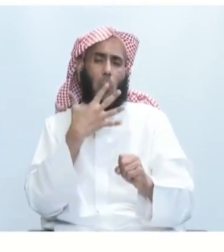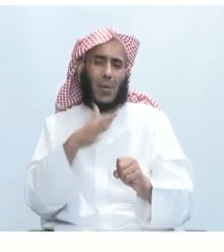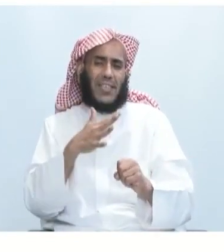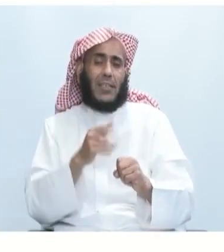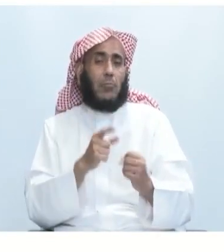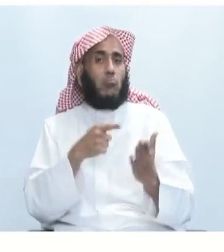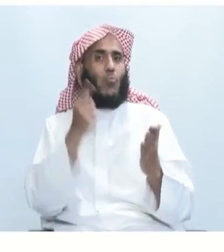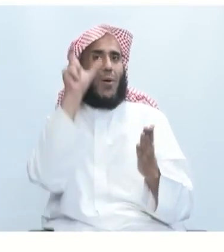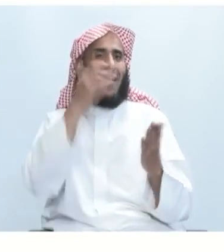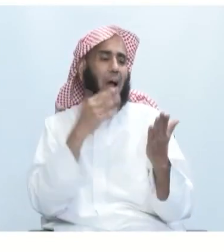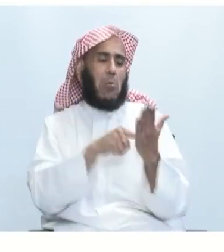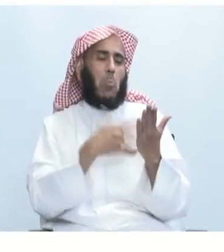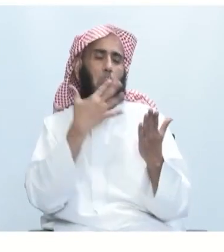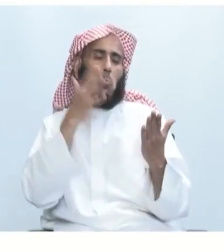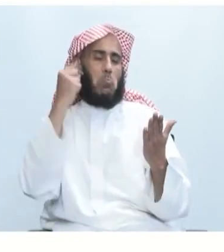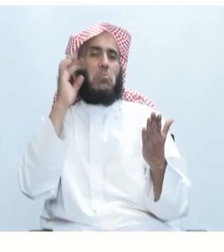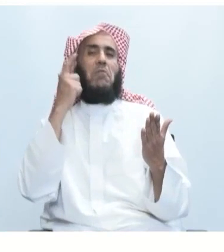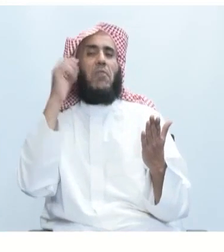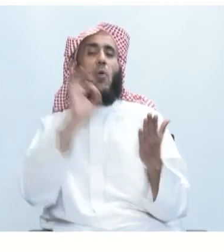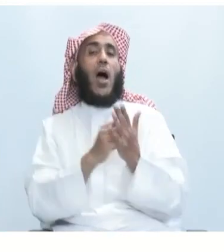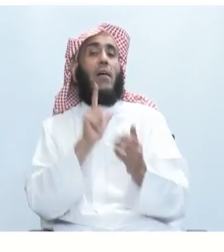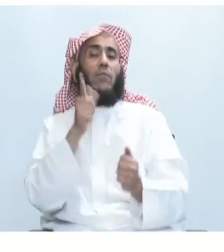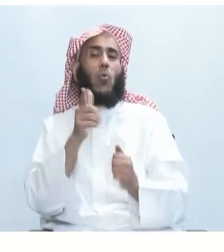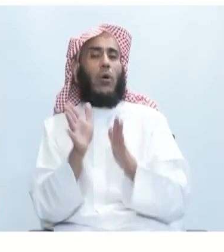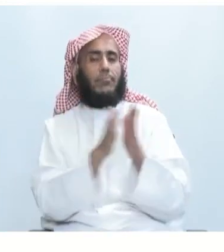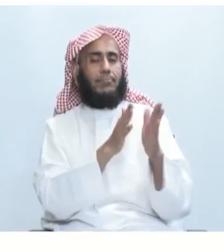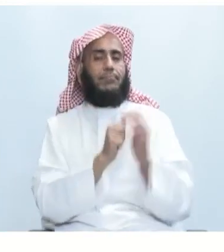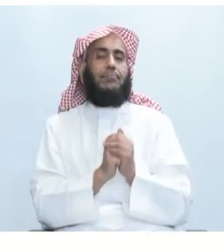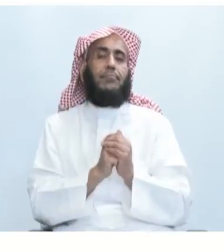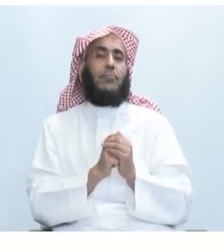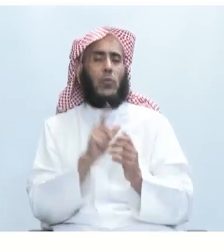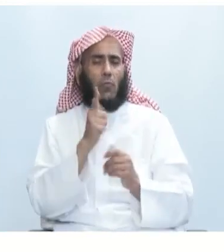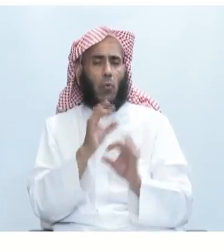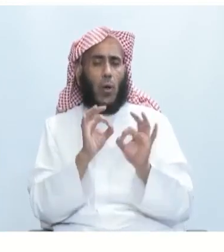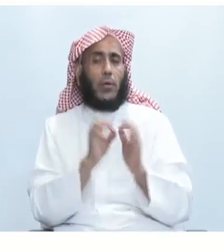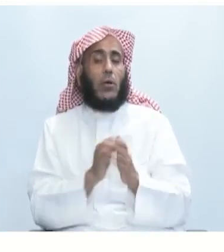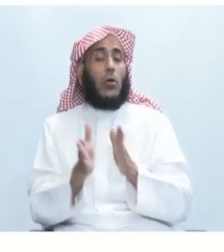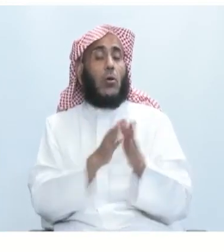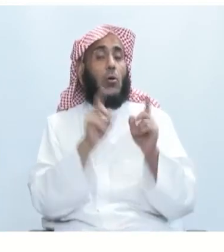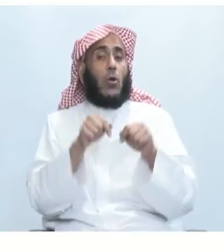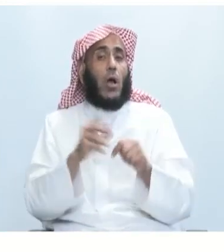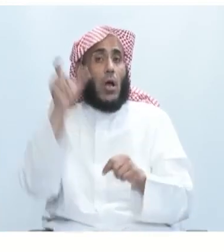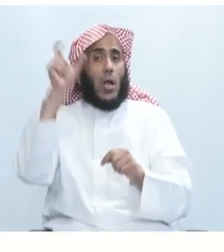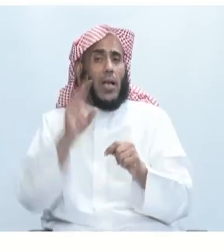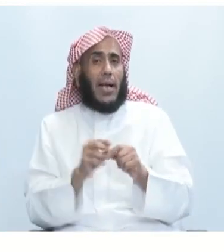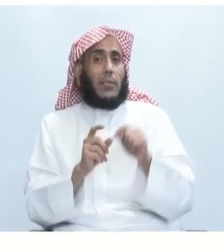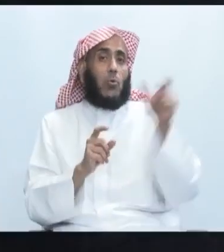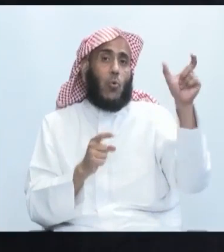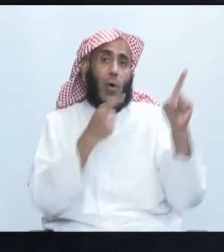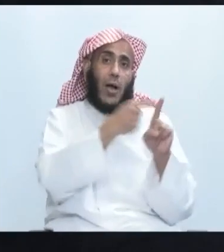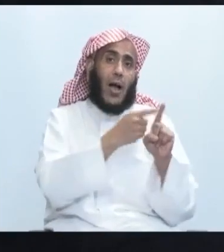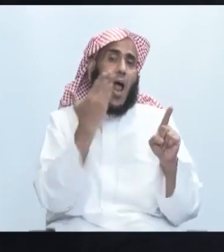فسيف اي ي قارئ هذه في اللغه هذه في اللغه هنا هنا الكاتب والقارئ